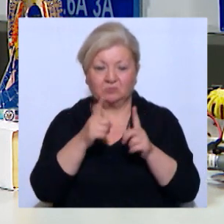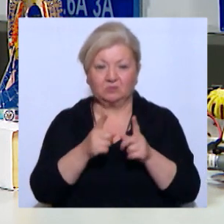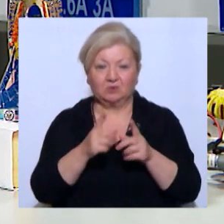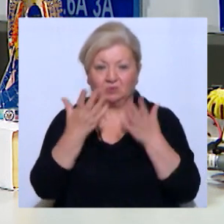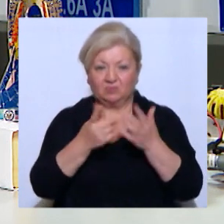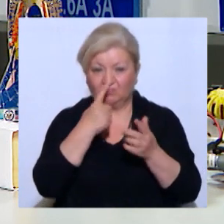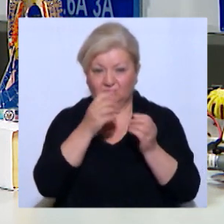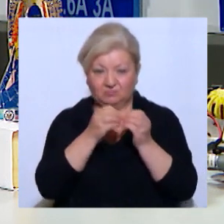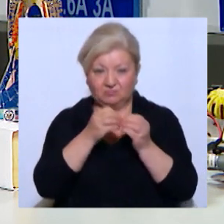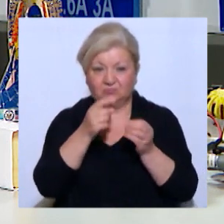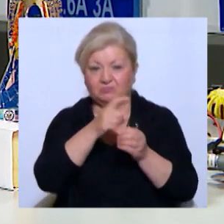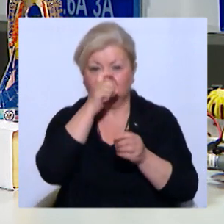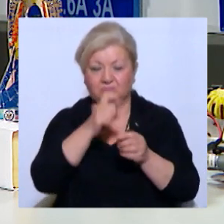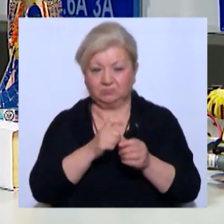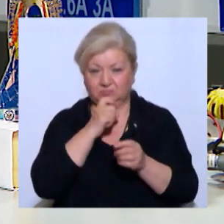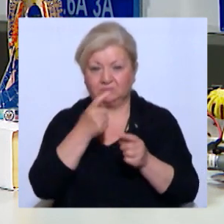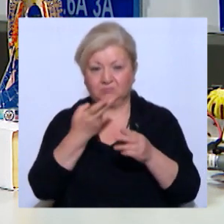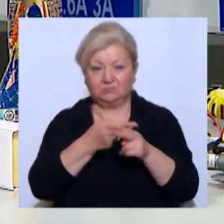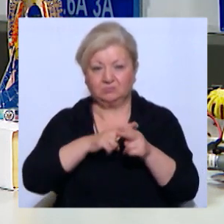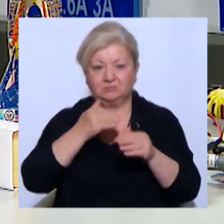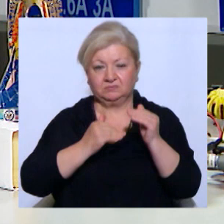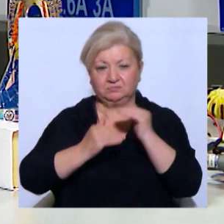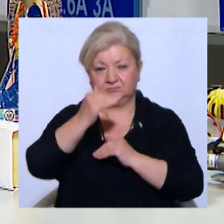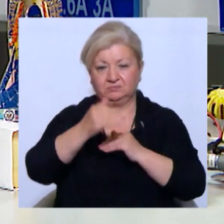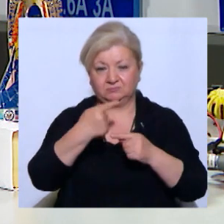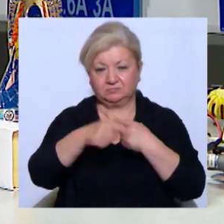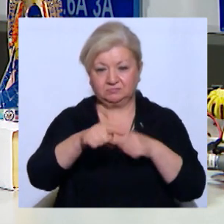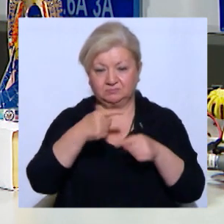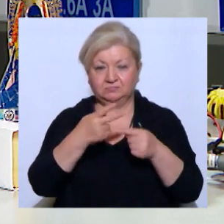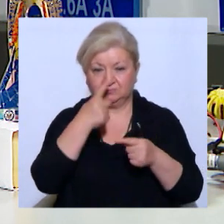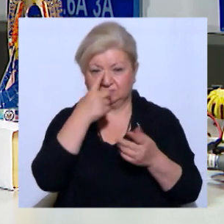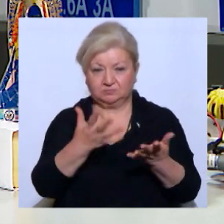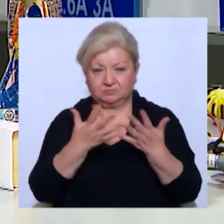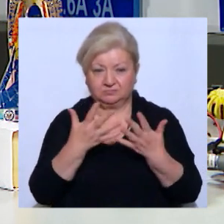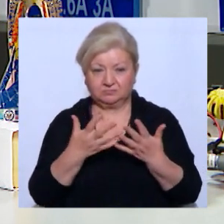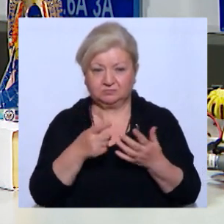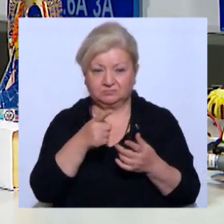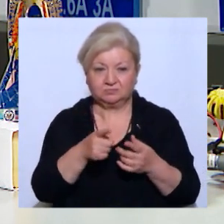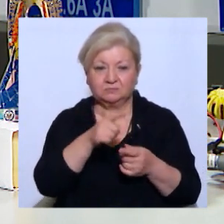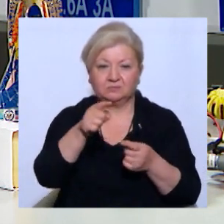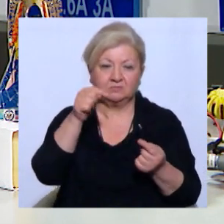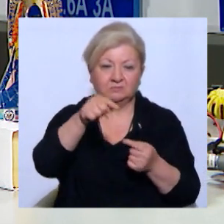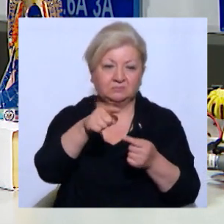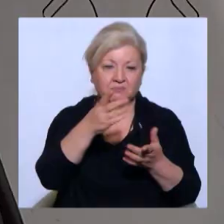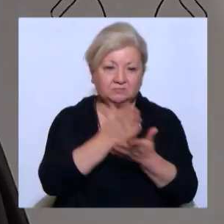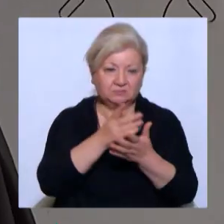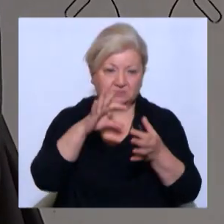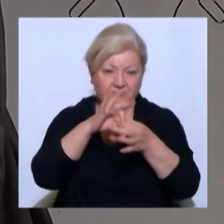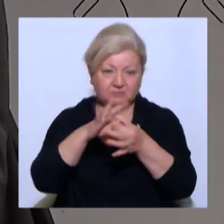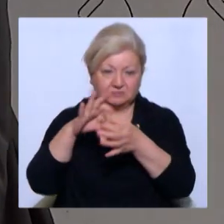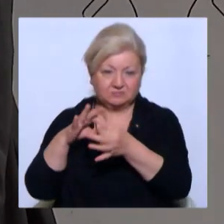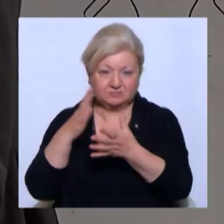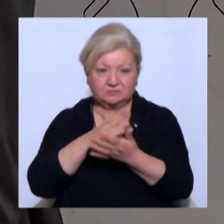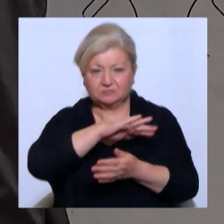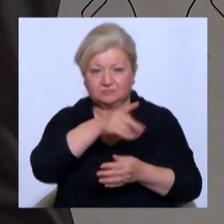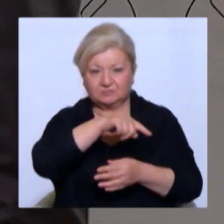ვერ გაარჩევდით თავს და ბოლოს ვერ გაიგებდით ამისას. მდგარი ტალღა ირხევა ეგრეთ წოდებული კვანძების მიმართ.